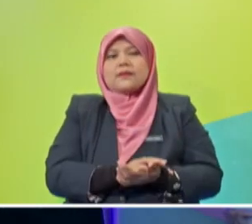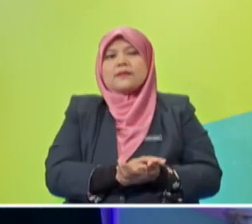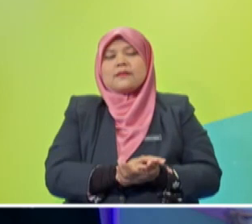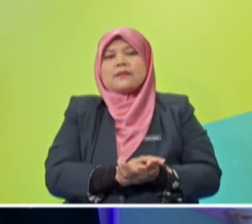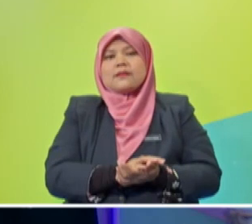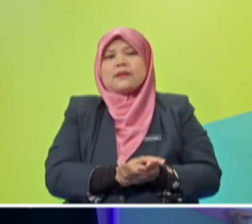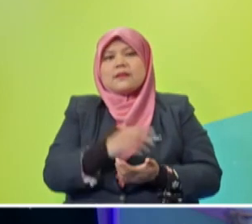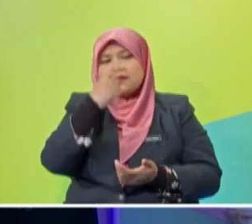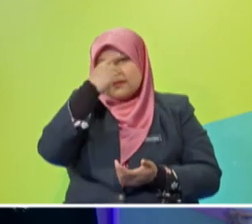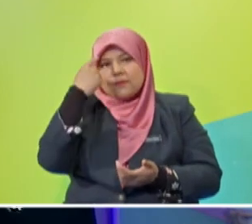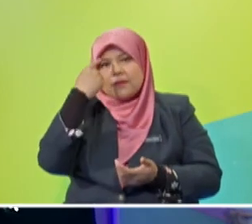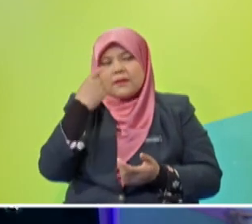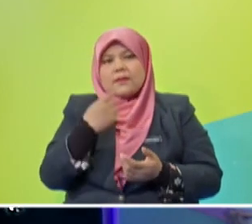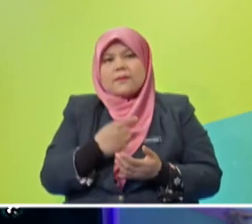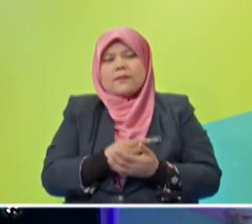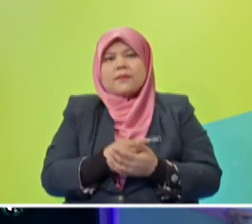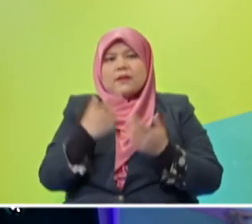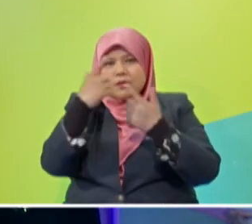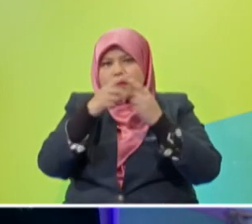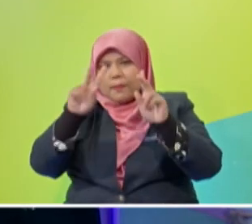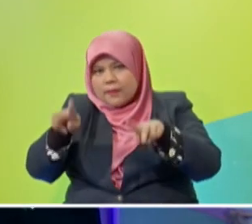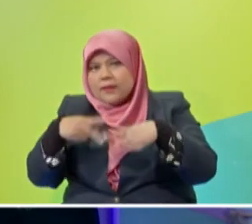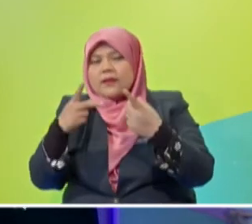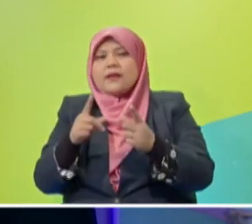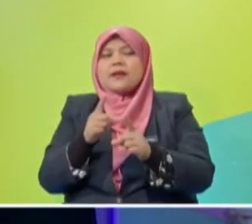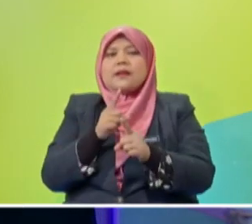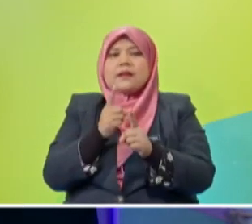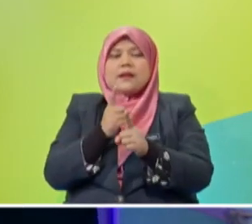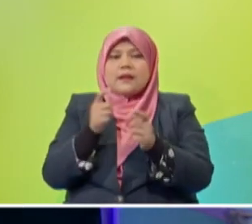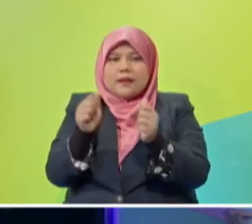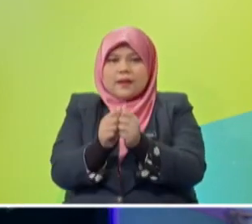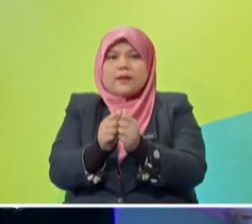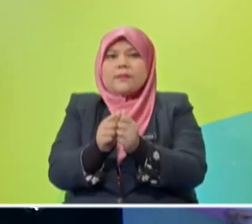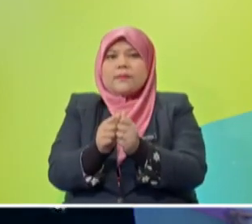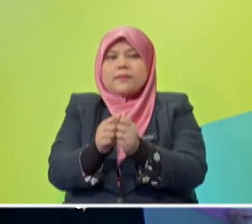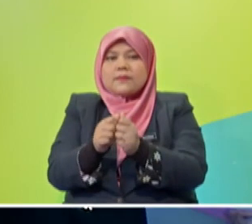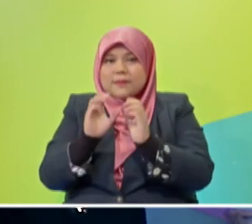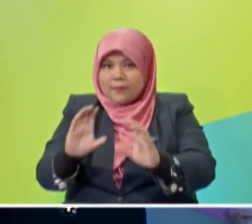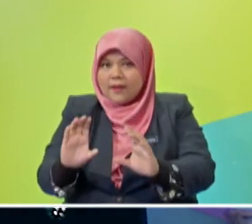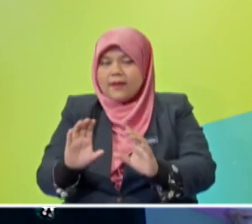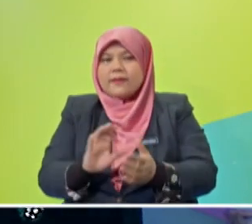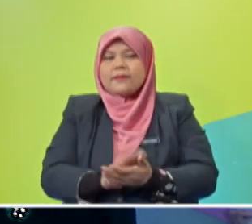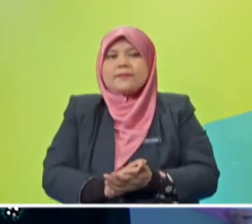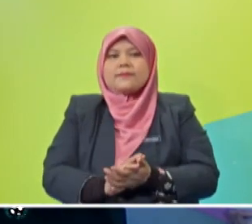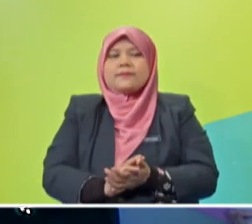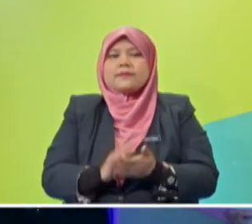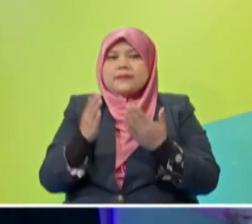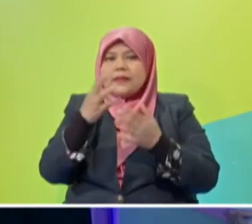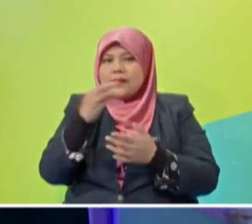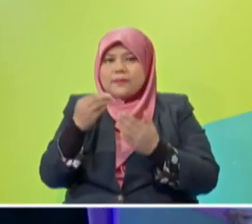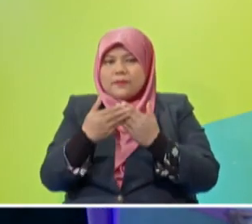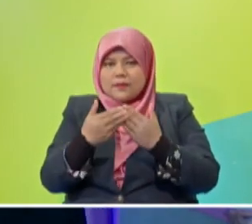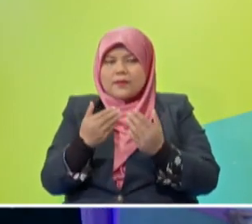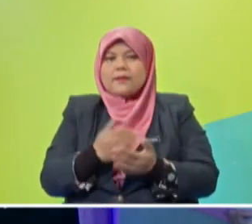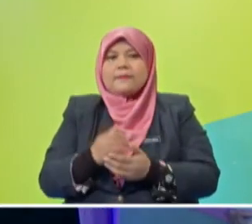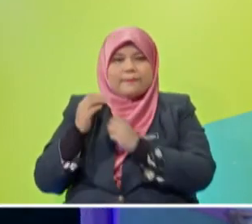lebuh raya? Sebab pelancong dapat pergi ke mana-mana dengan mudah. Okey, itu kaitan yang Amirah berjaya kaitkan untuk soalan ini. Okey,